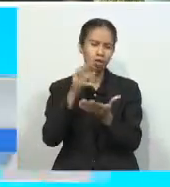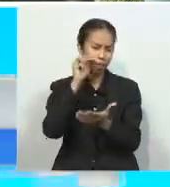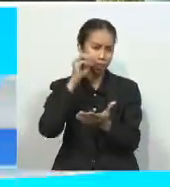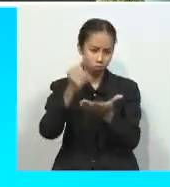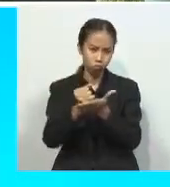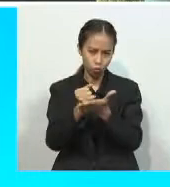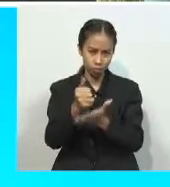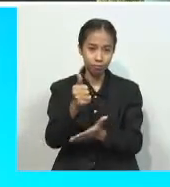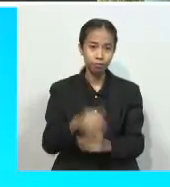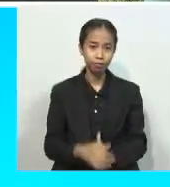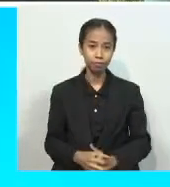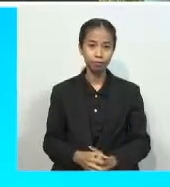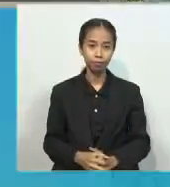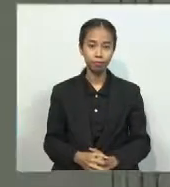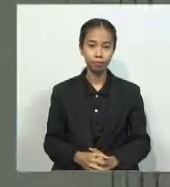ใช่